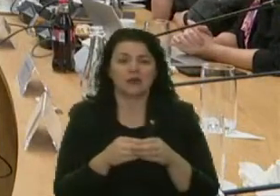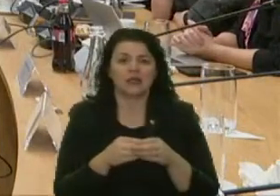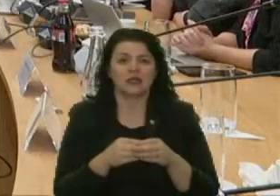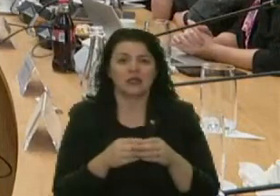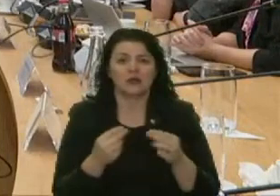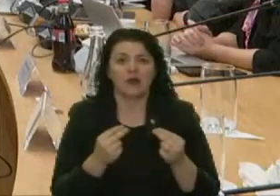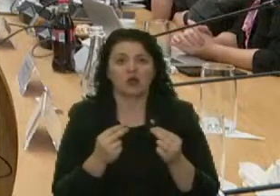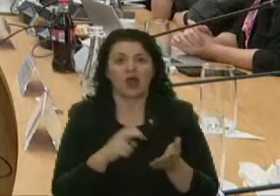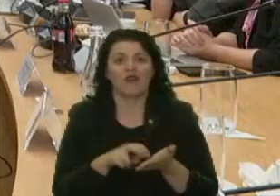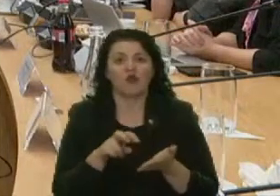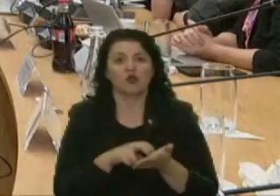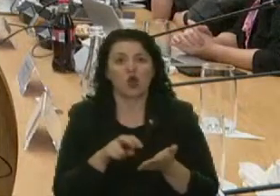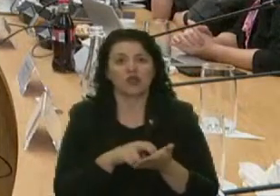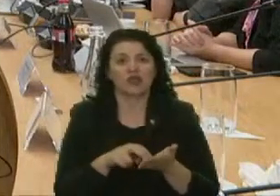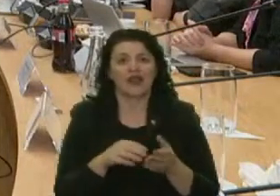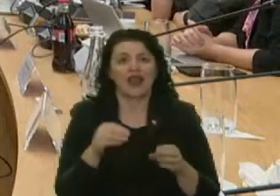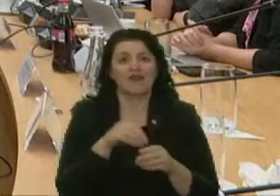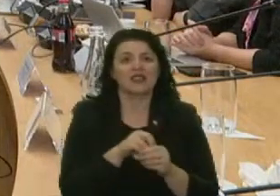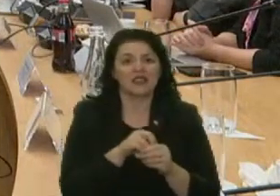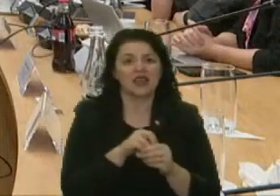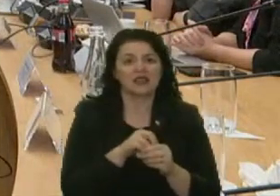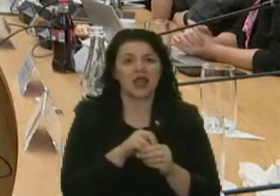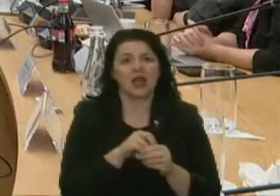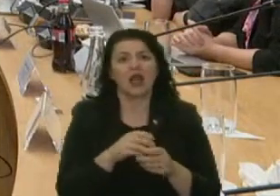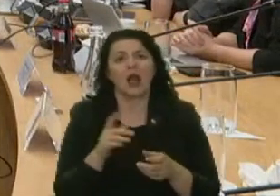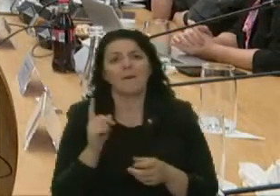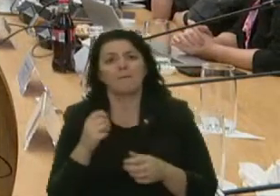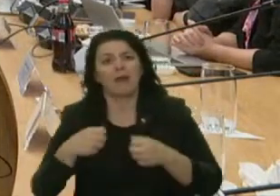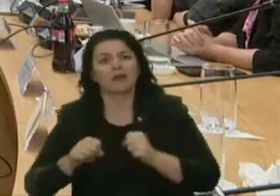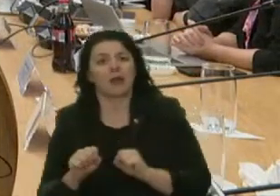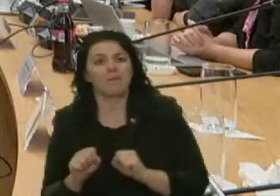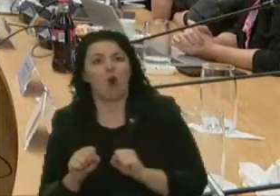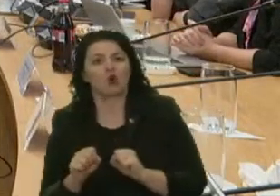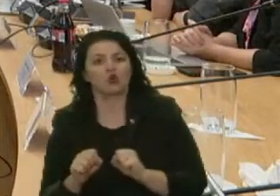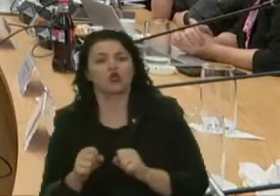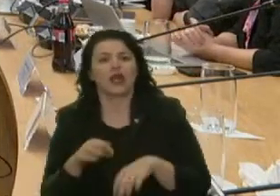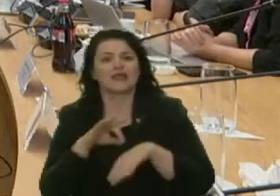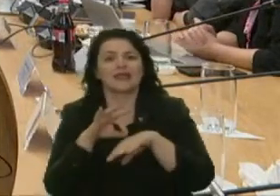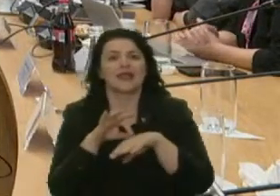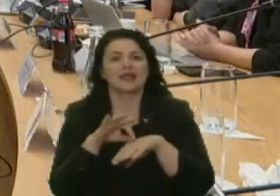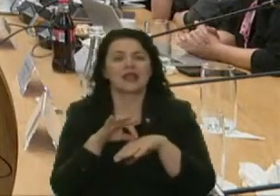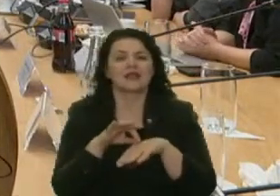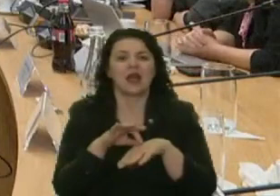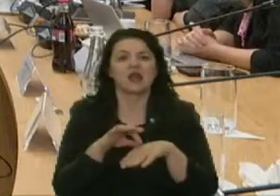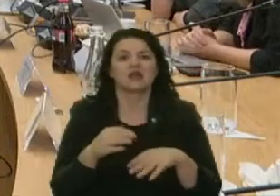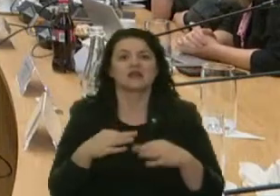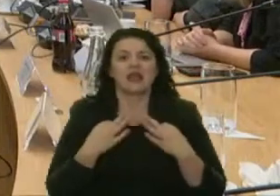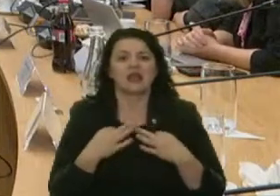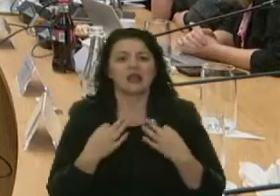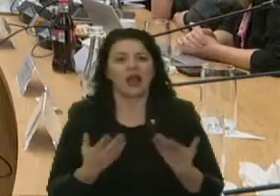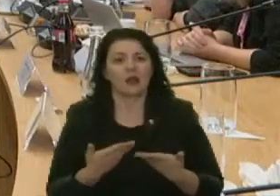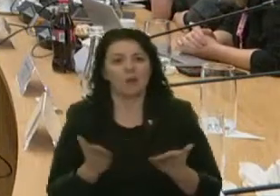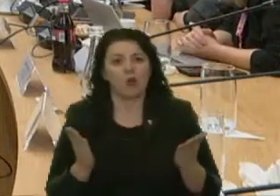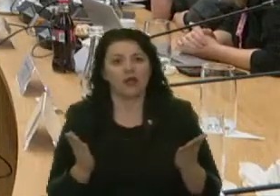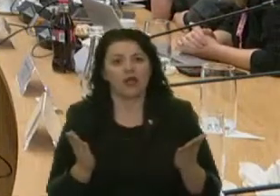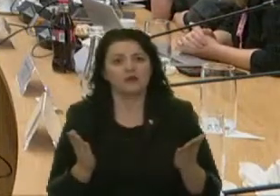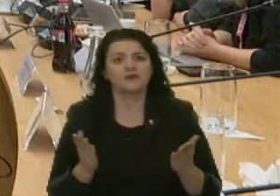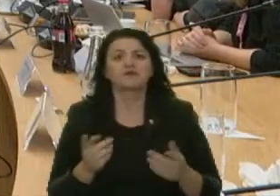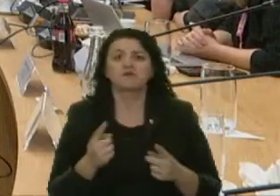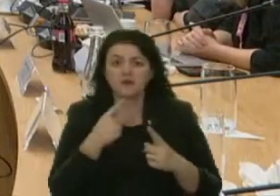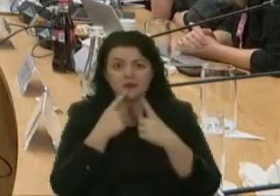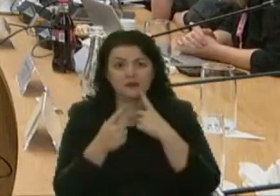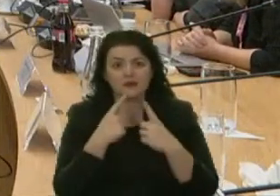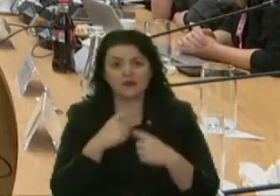lucrurile trebuie să funcționeze și la investiții trebuie să funcționeze și la patrimoniu și la Direcția de Sănătate p și așa mai departe de aea lucru și le am mai discutat